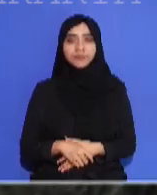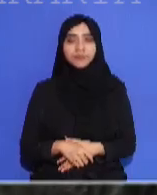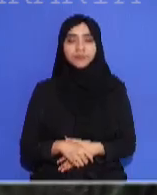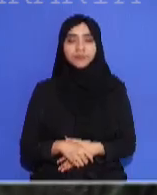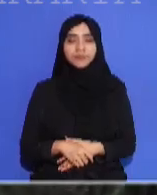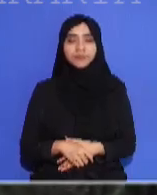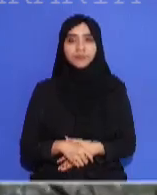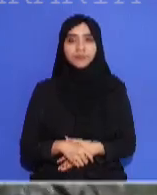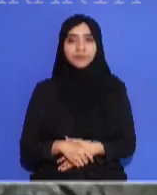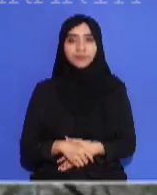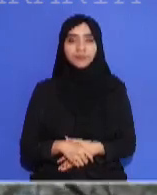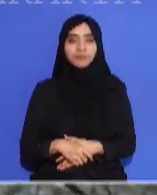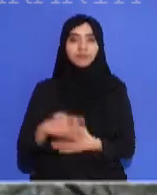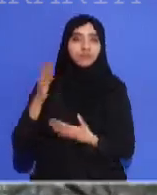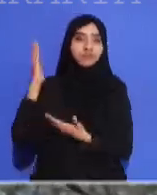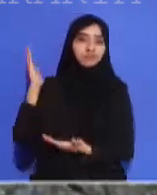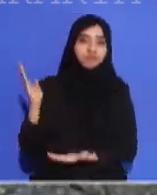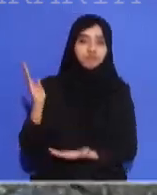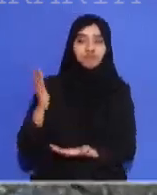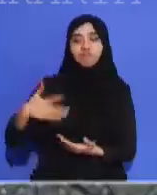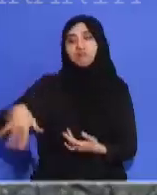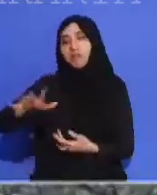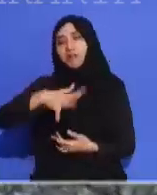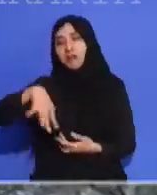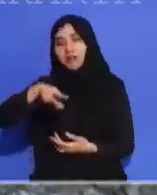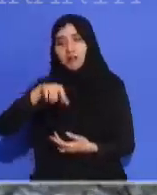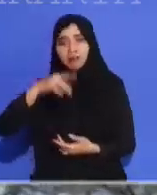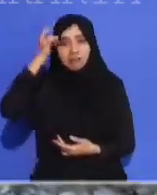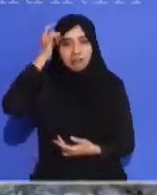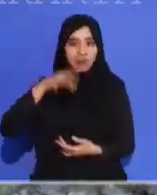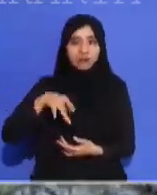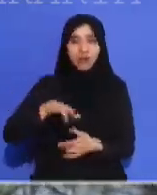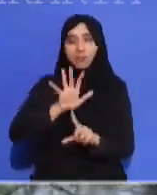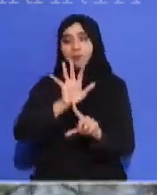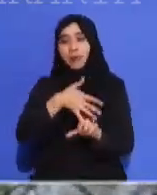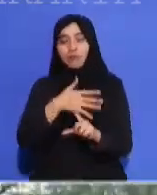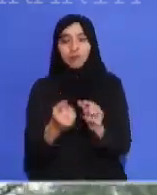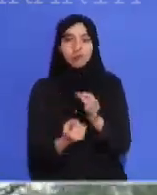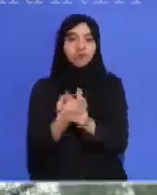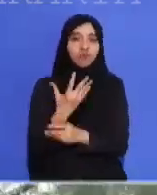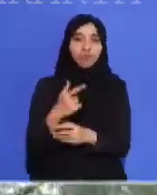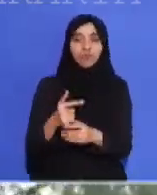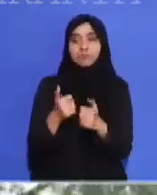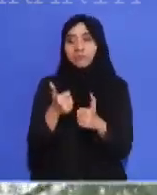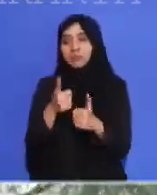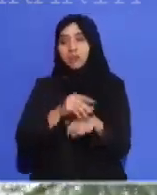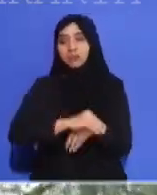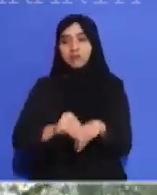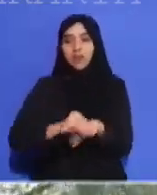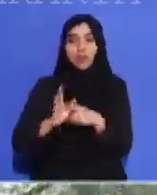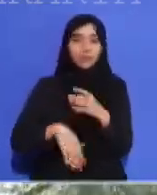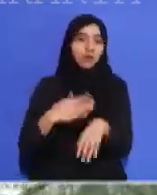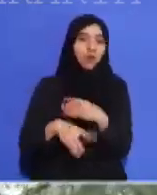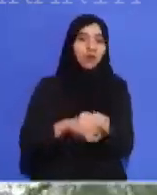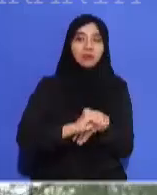Menawi dipun tingali saking kawontenan geografisipun boten sedaya laladan ing Bantul mangkaten subur lan sagedipun dadosaken lahan olah tetanen jalaran